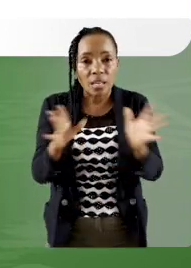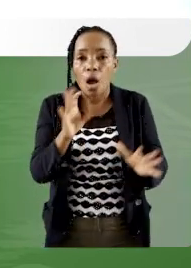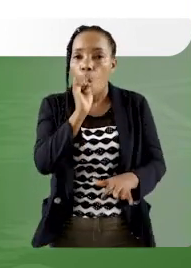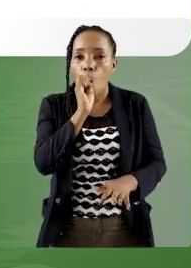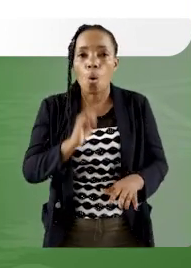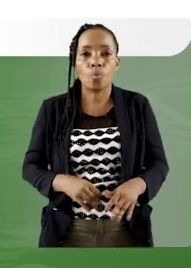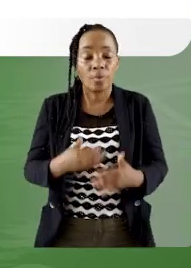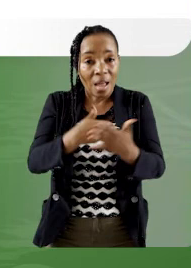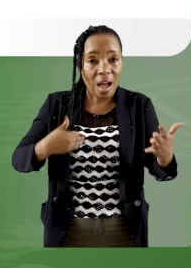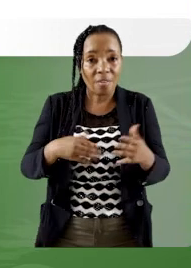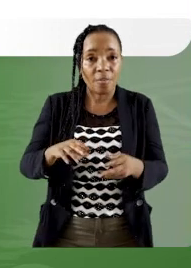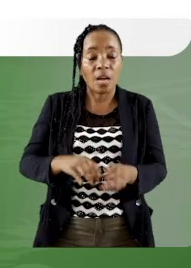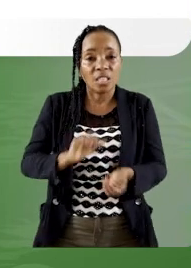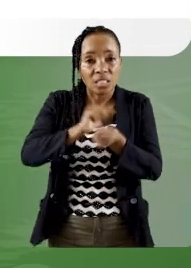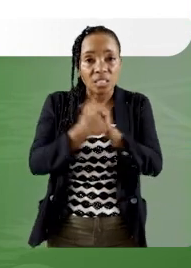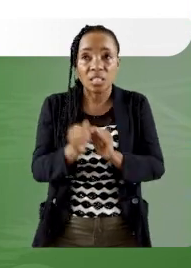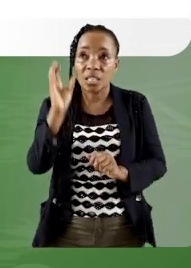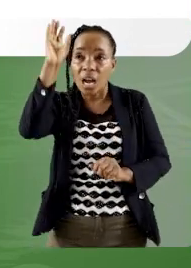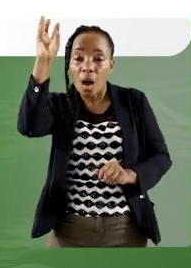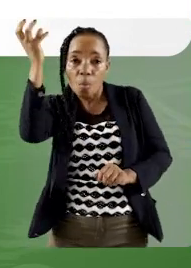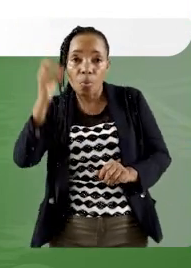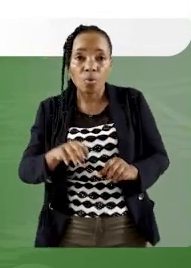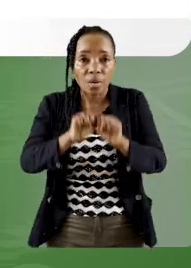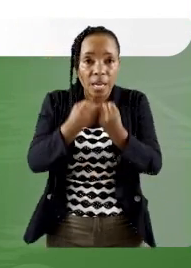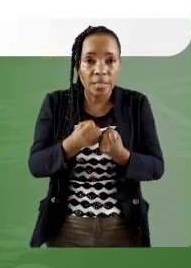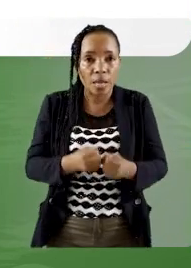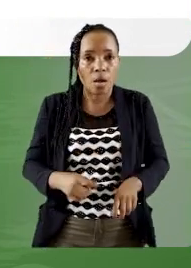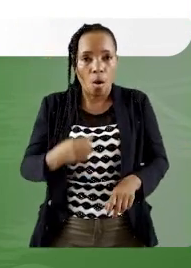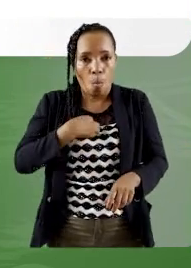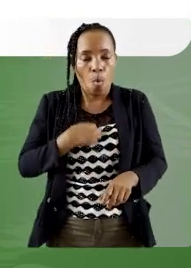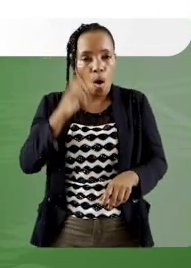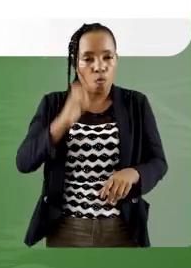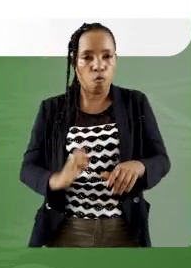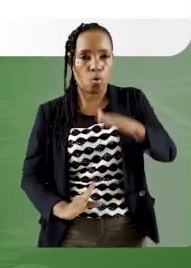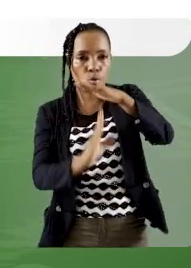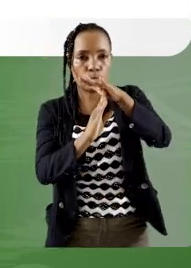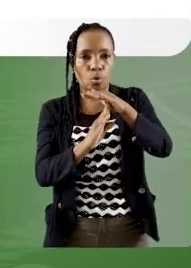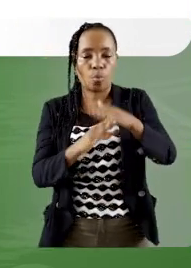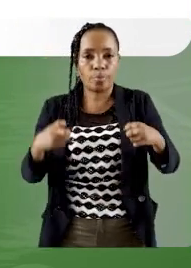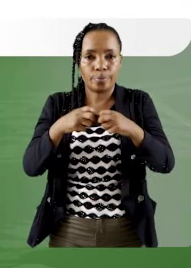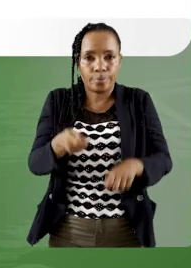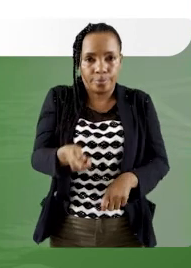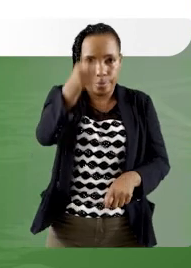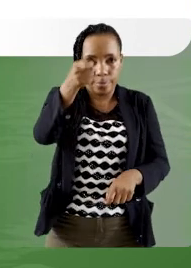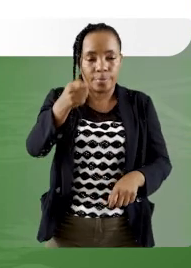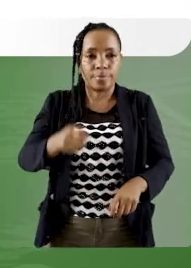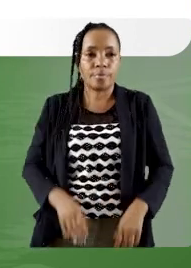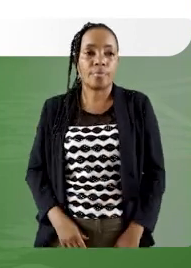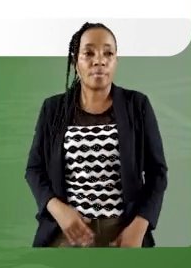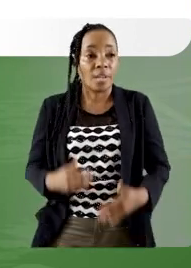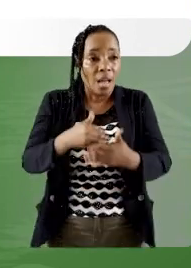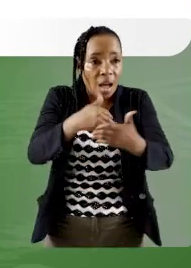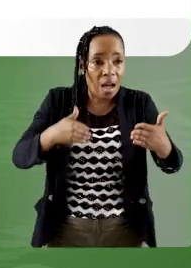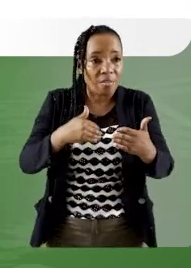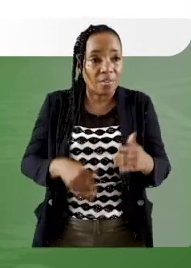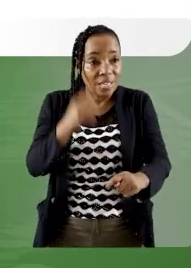Avant de remplacer une ampoule défectueuse, je saute le disjoncteur. Avant tout